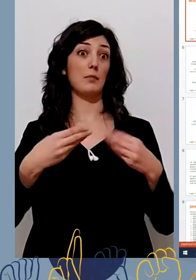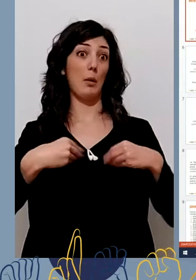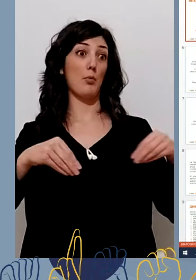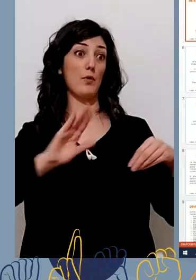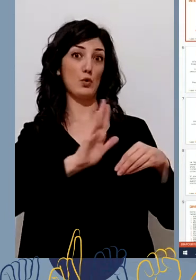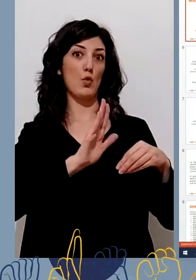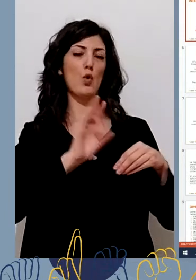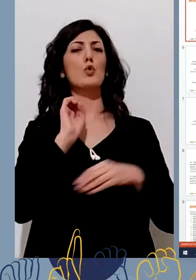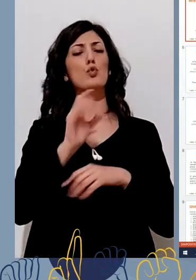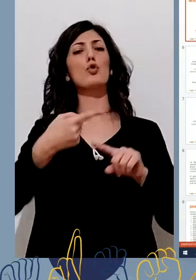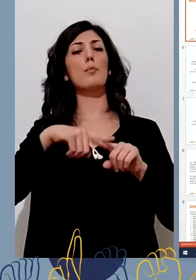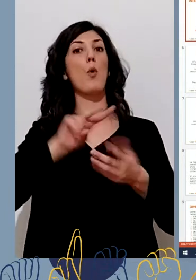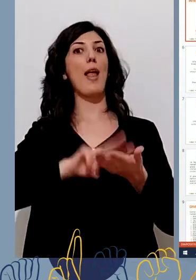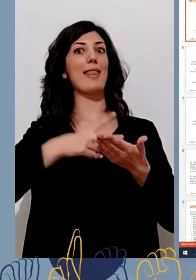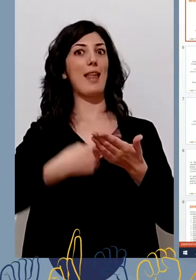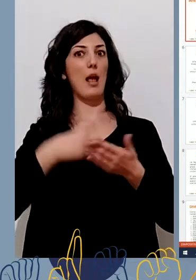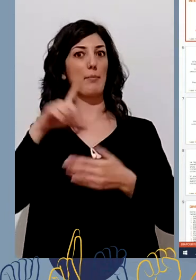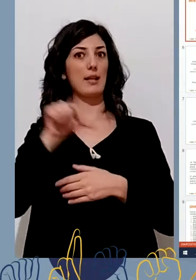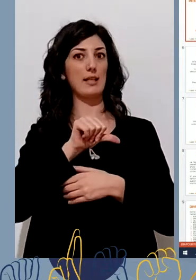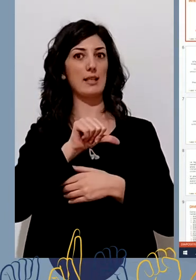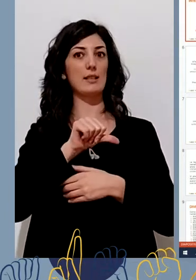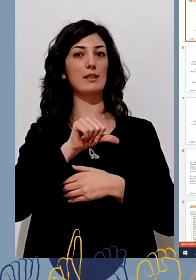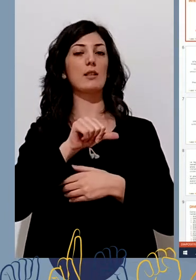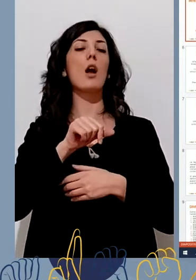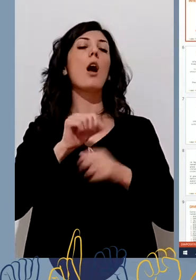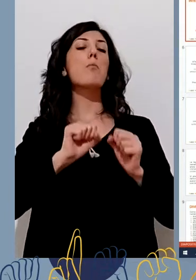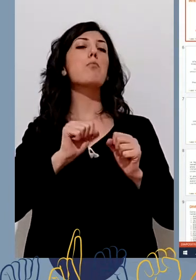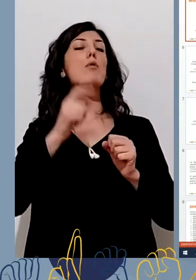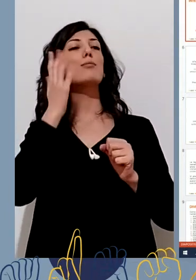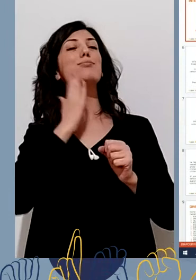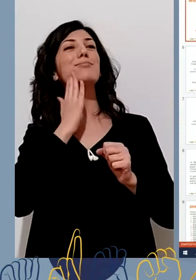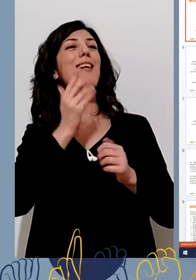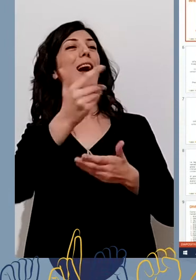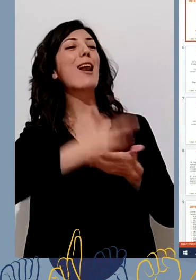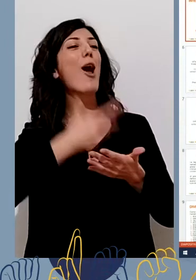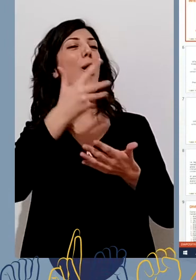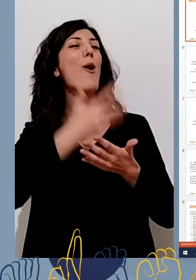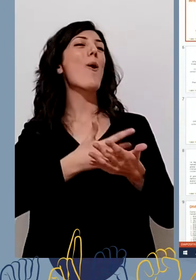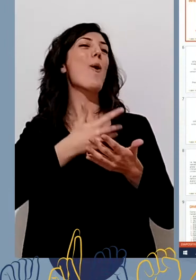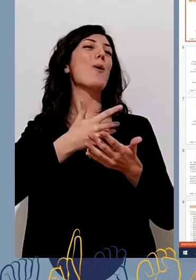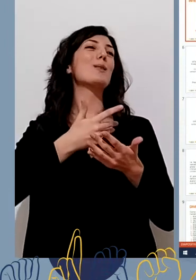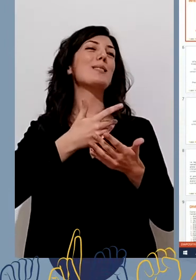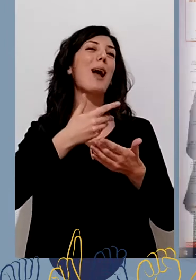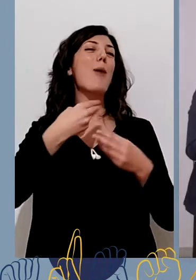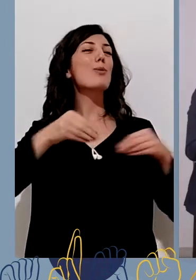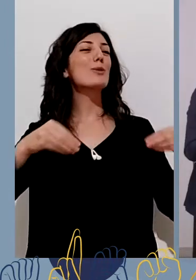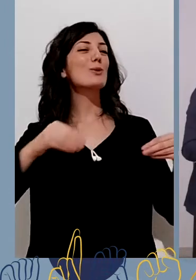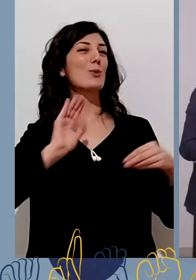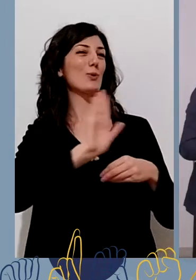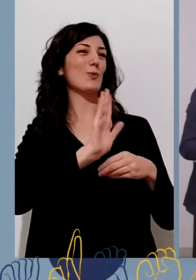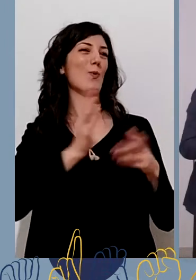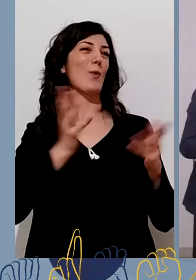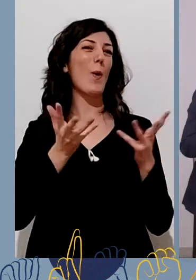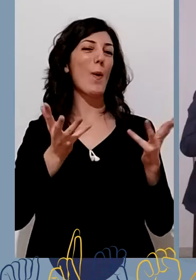di segni italiana, ci può raccontare qualche aneddoto concernente proprio la sua professione? Ecco. Allora, un